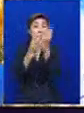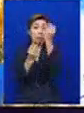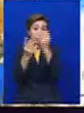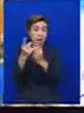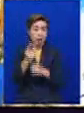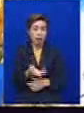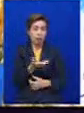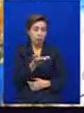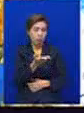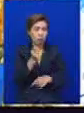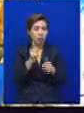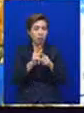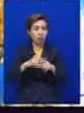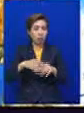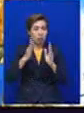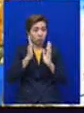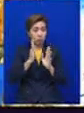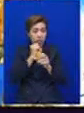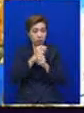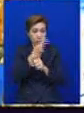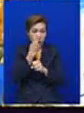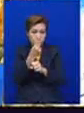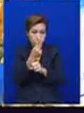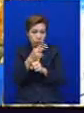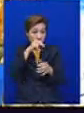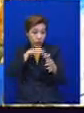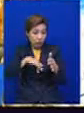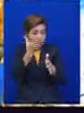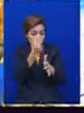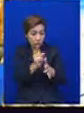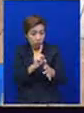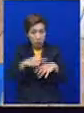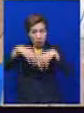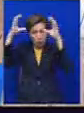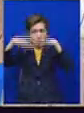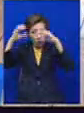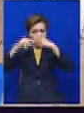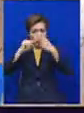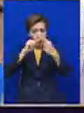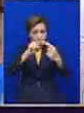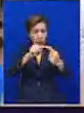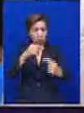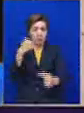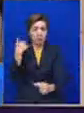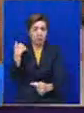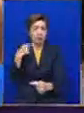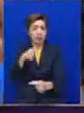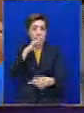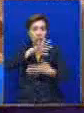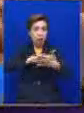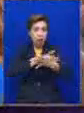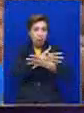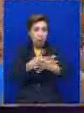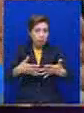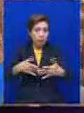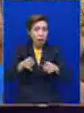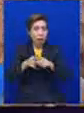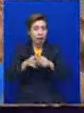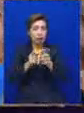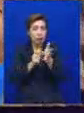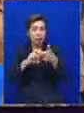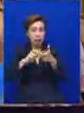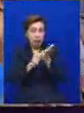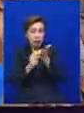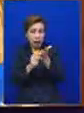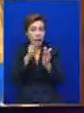ที่นะคะสำรวจปริมาณน้ำเนื่องจากฝนจะตกยาวนานขึ้นกับปรากฏการณ์รานิญาเพื่อวางแนวทางการแก้ปัญหาและกักเก็บ